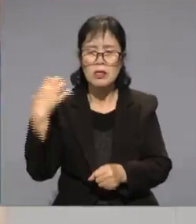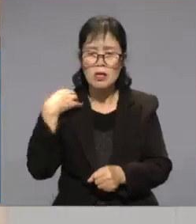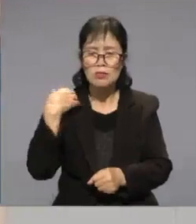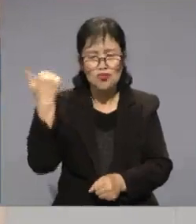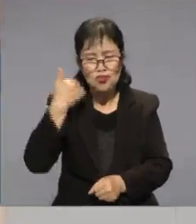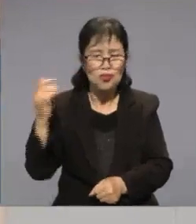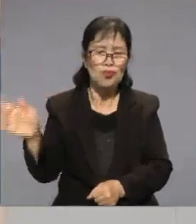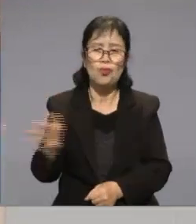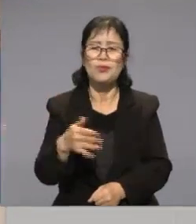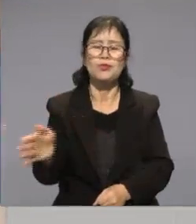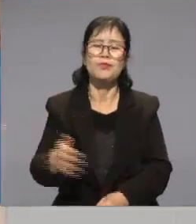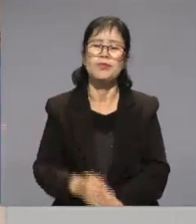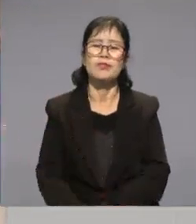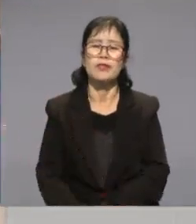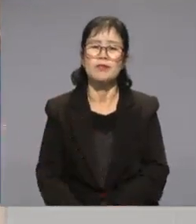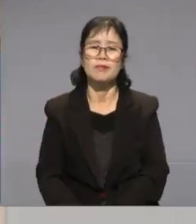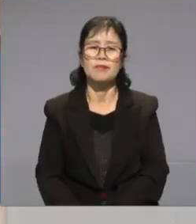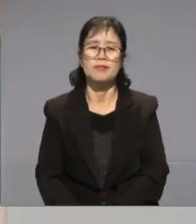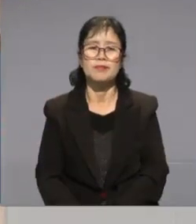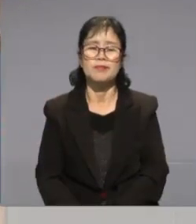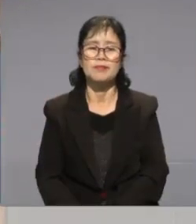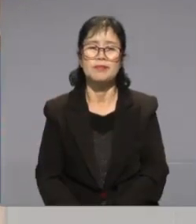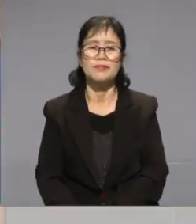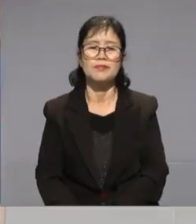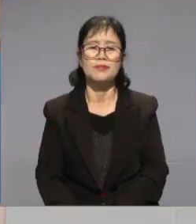않고 있습니다 신송